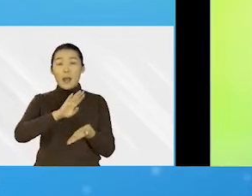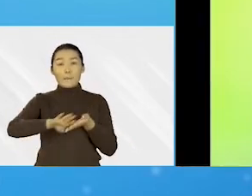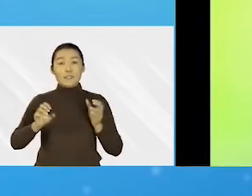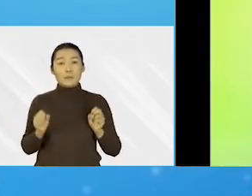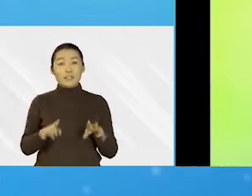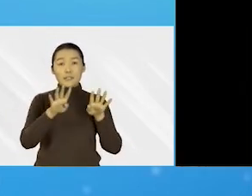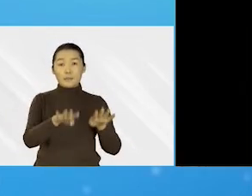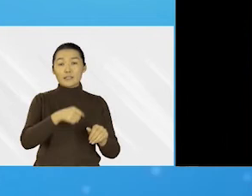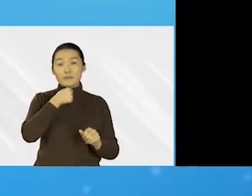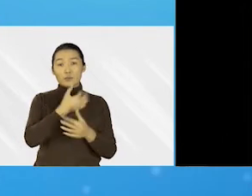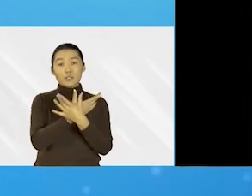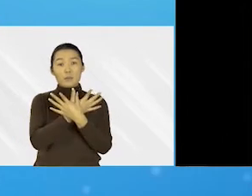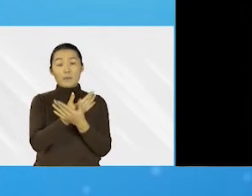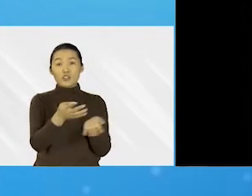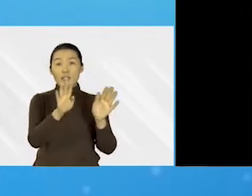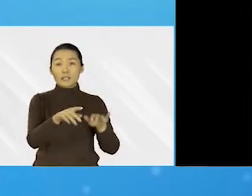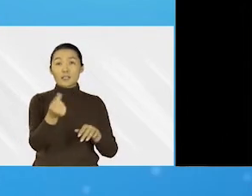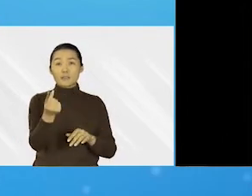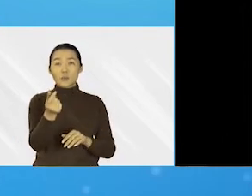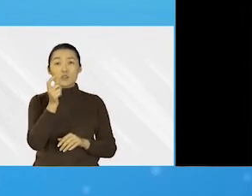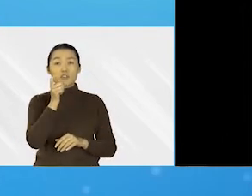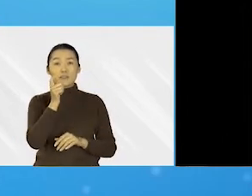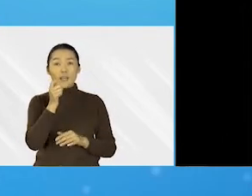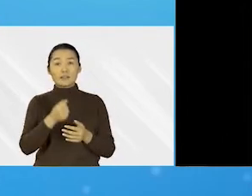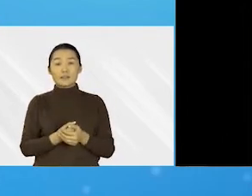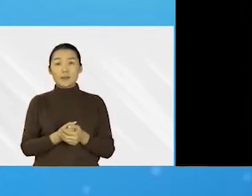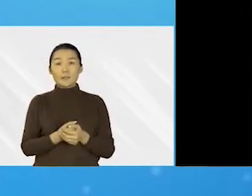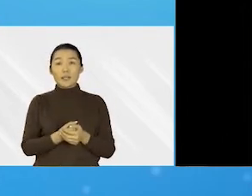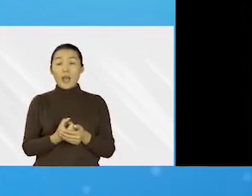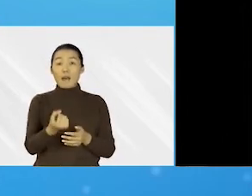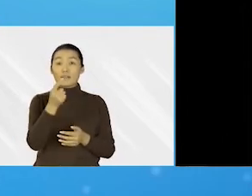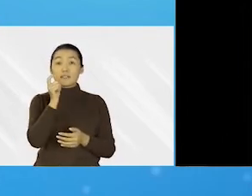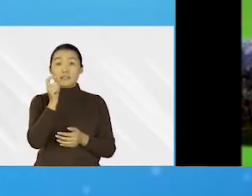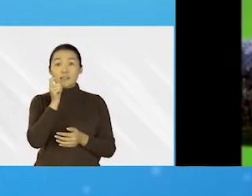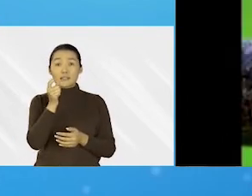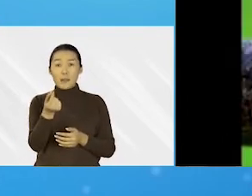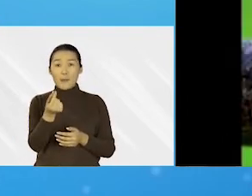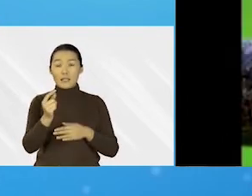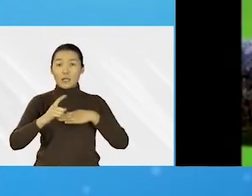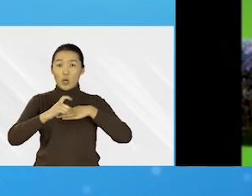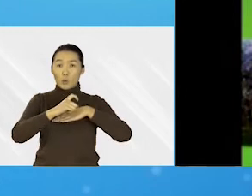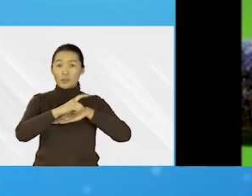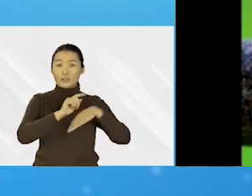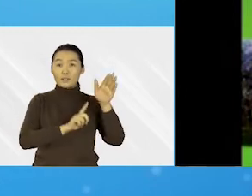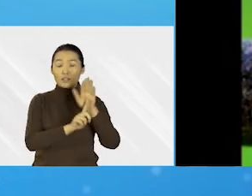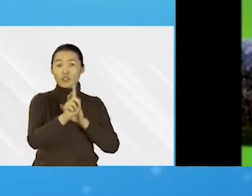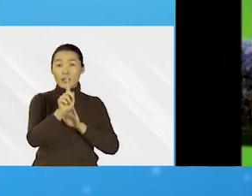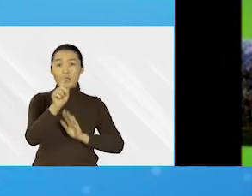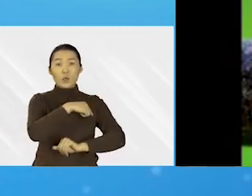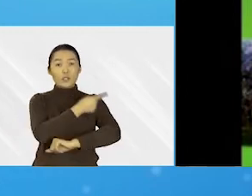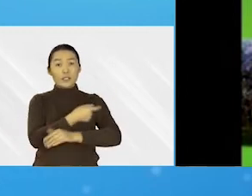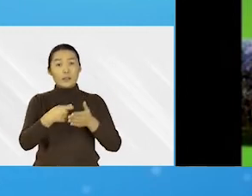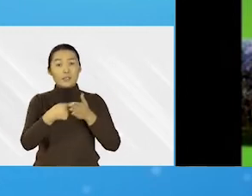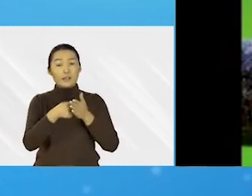место, взрослая бабочка откладывает крошечные яйца. Едва выйдя из яйца, маленькая гусеница начинает усиленно питаться